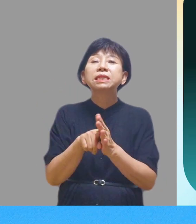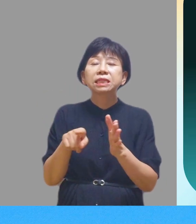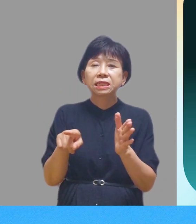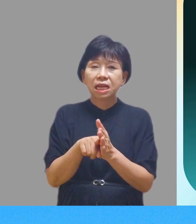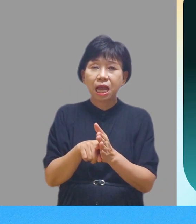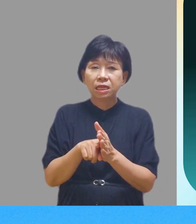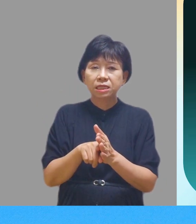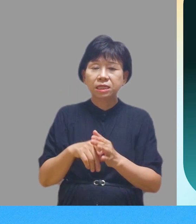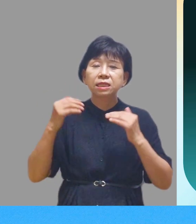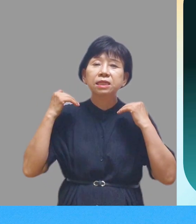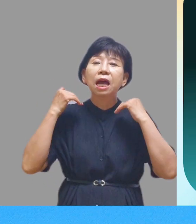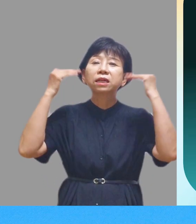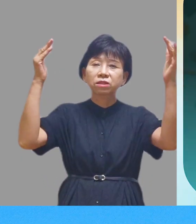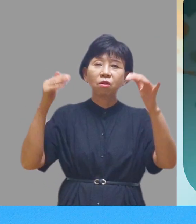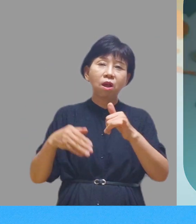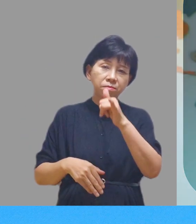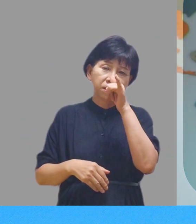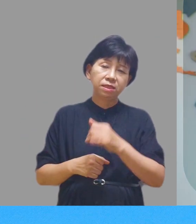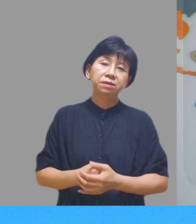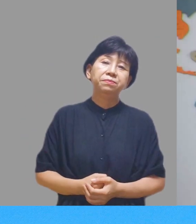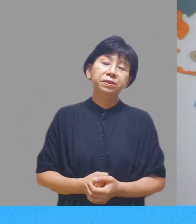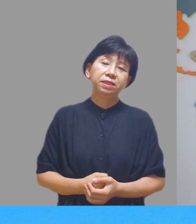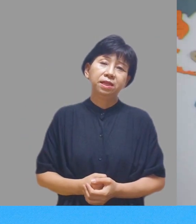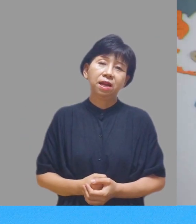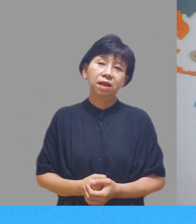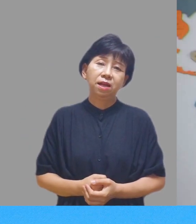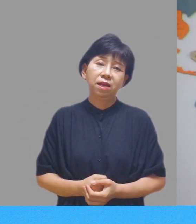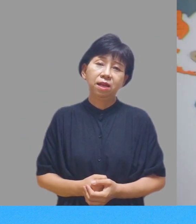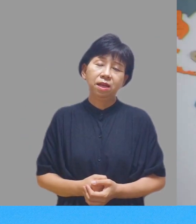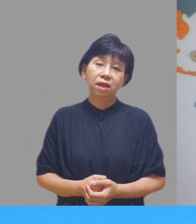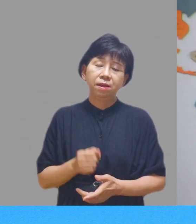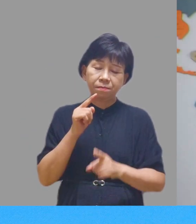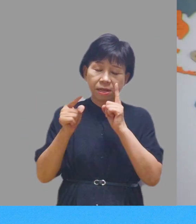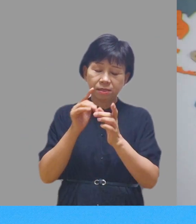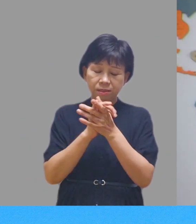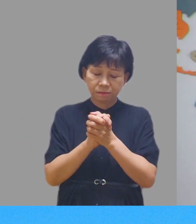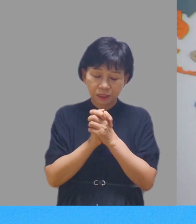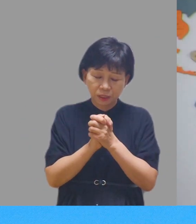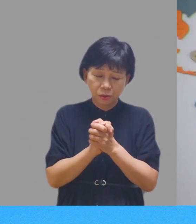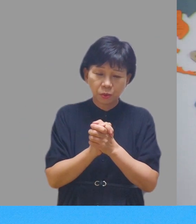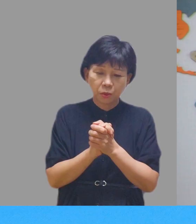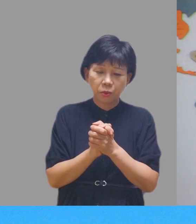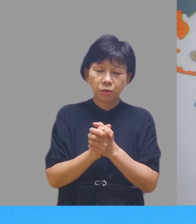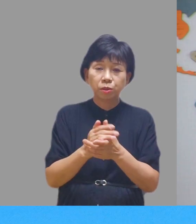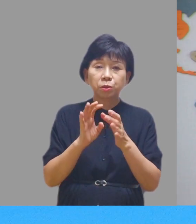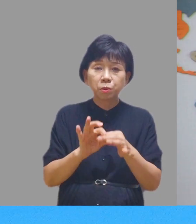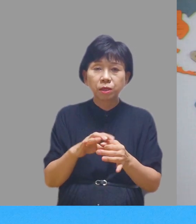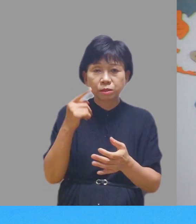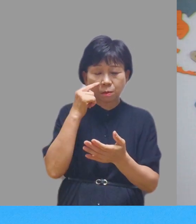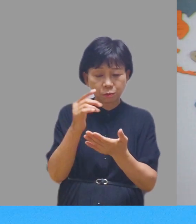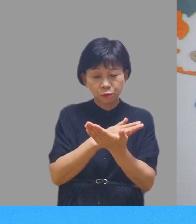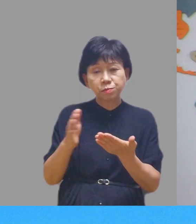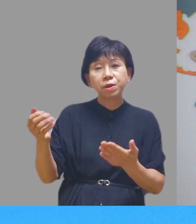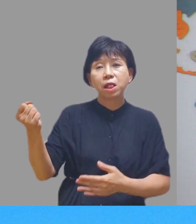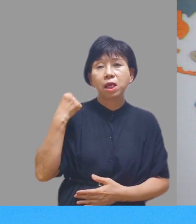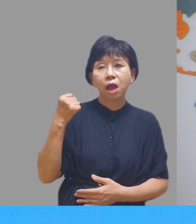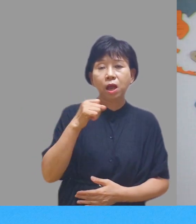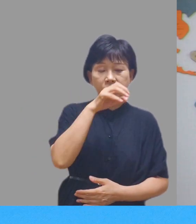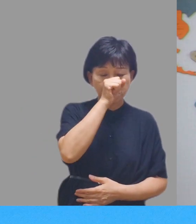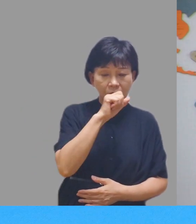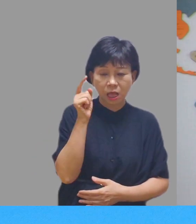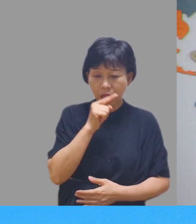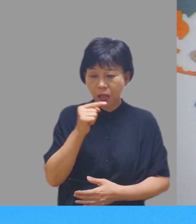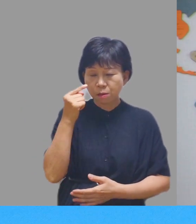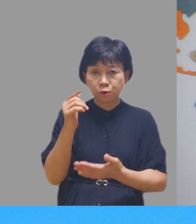이런 장성함을 보여주는 신앙입니다. 그들은 말씀과 기도로 길러진 분별력으로 선과 악을 구별하며